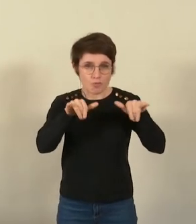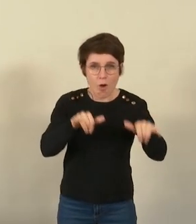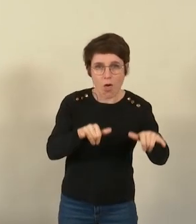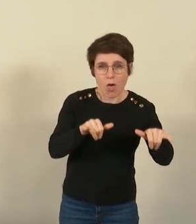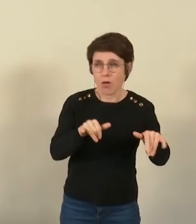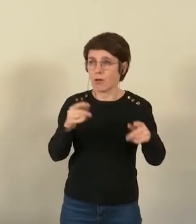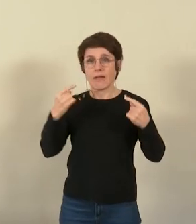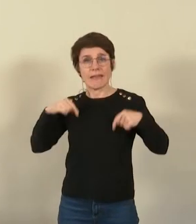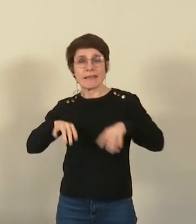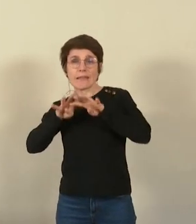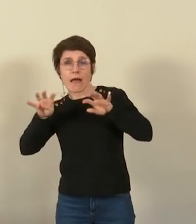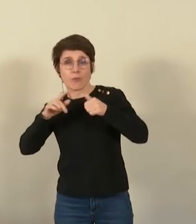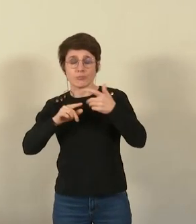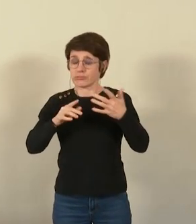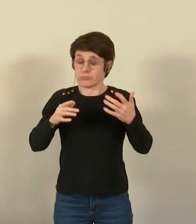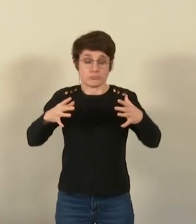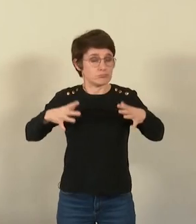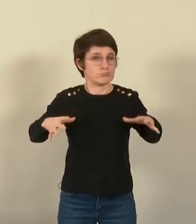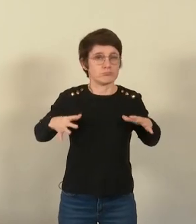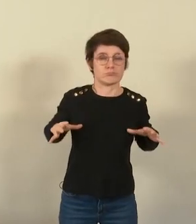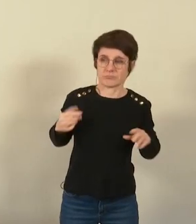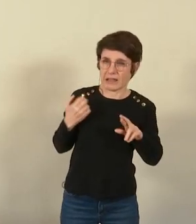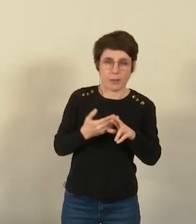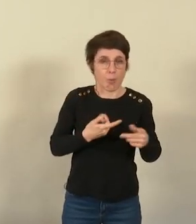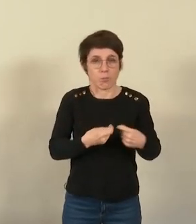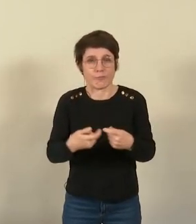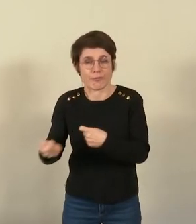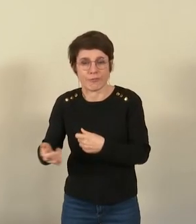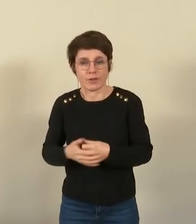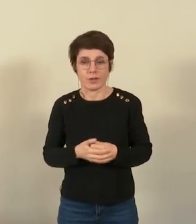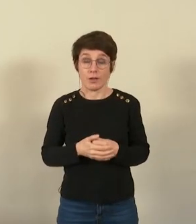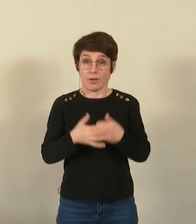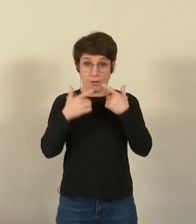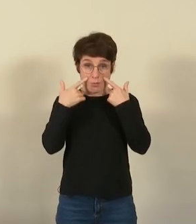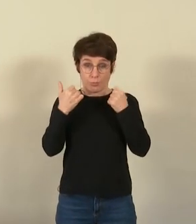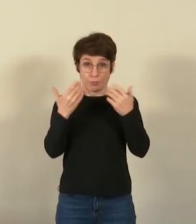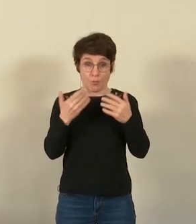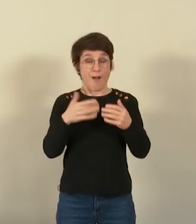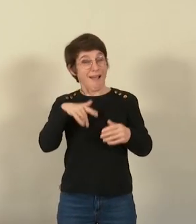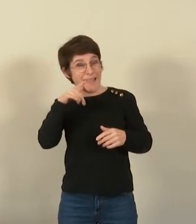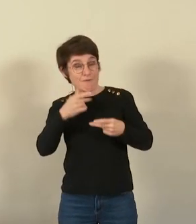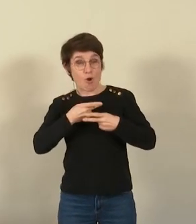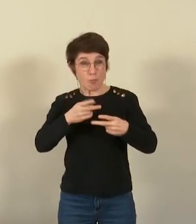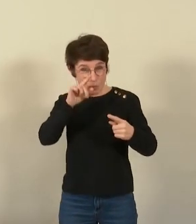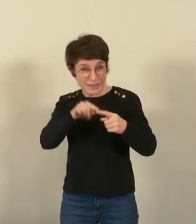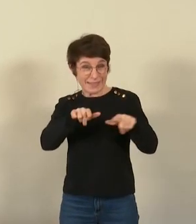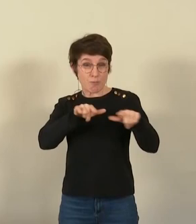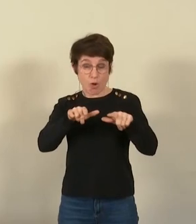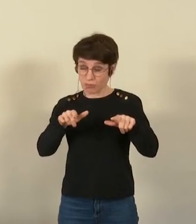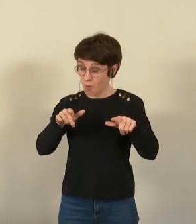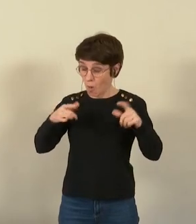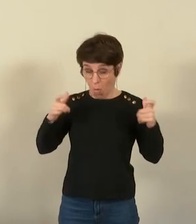publics le rapport dénonce je cite un effort public consacré au logement qui n'a jamais été aussi faible